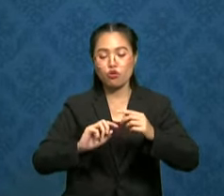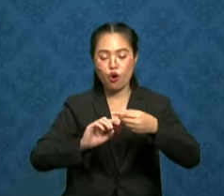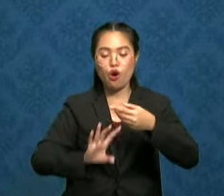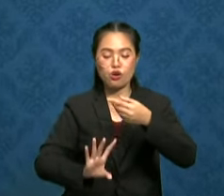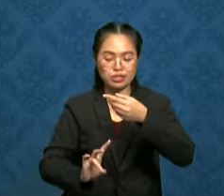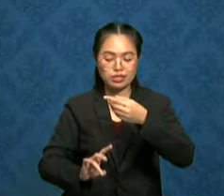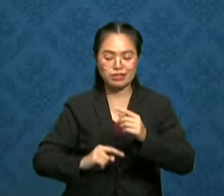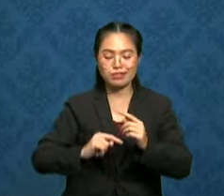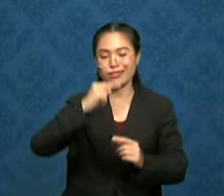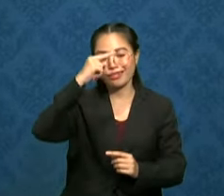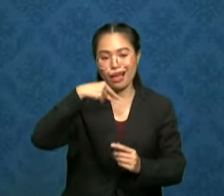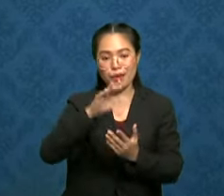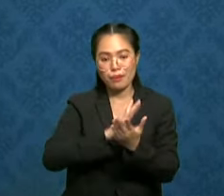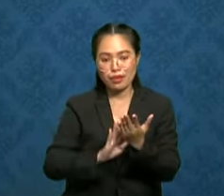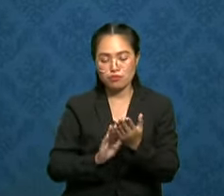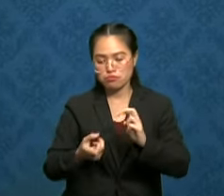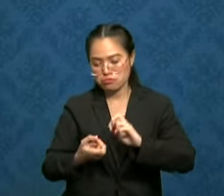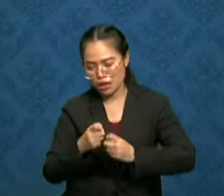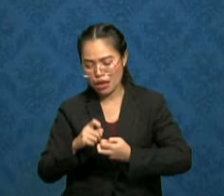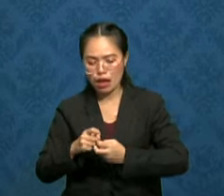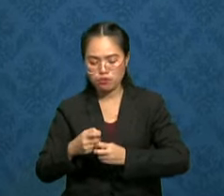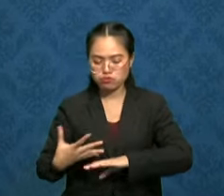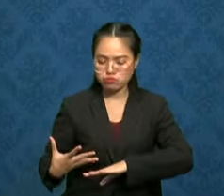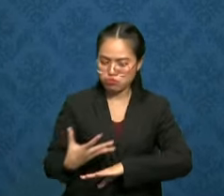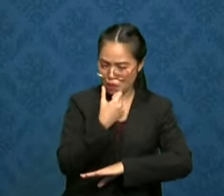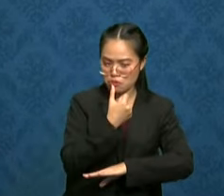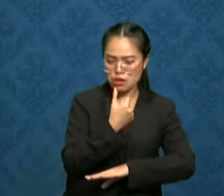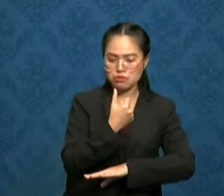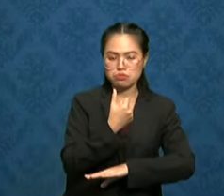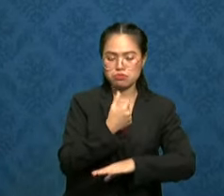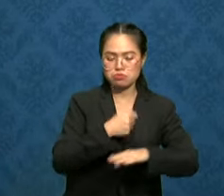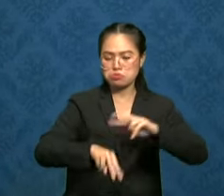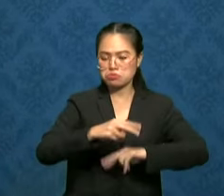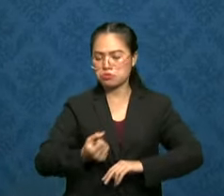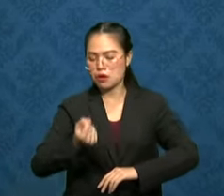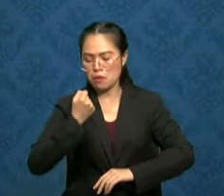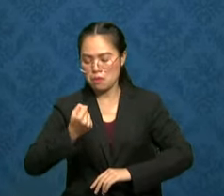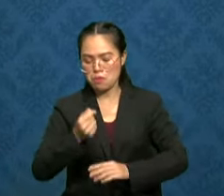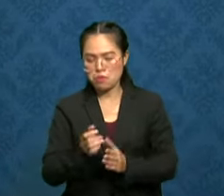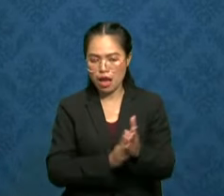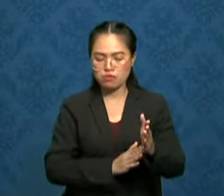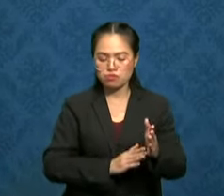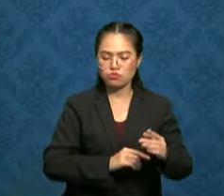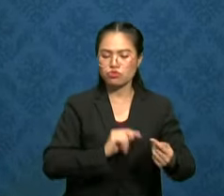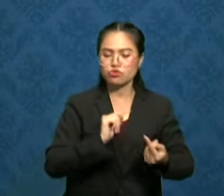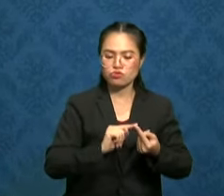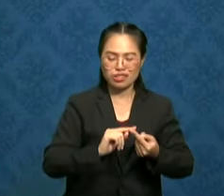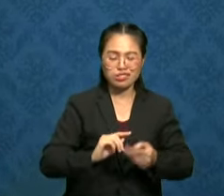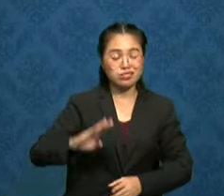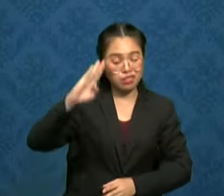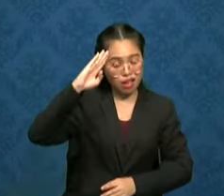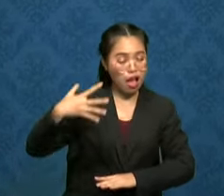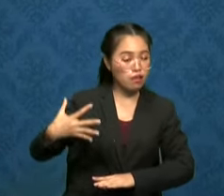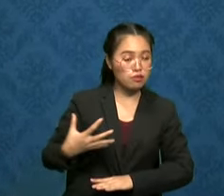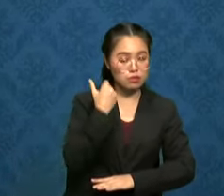ประเทศไทยเราเผชิญกับความไร้เสถียรภาพทางการเมืองมาอย่างยาวนานอันเป็นผลจากการรัฐประหารความขัดแย้ง